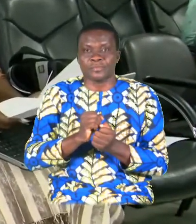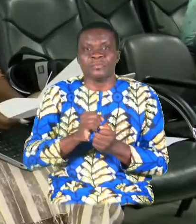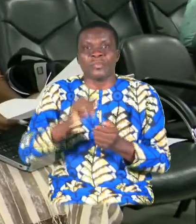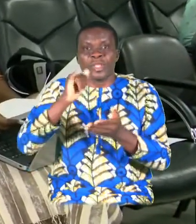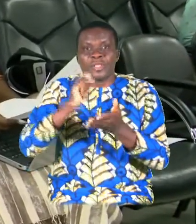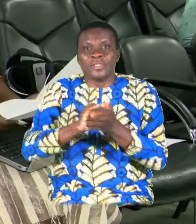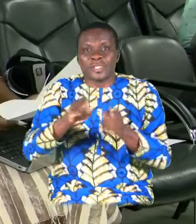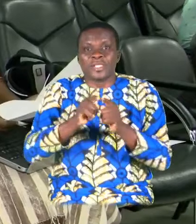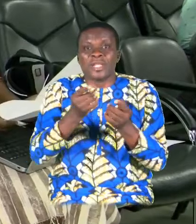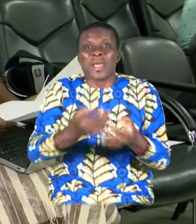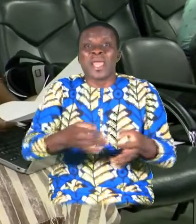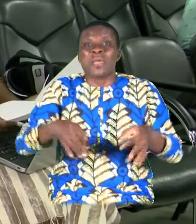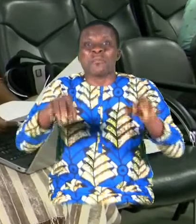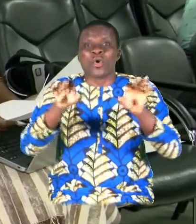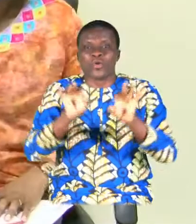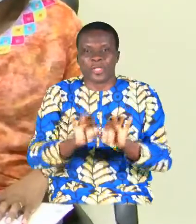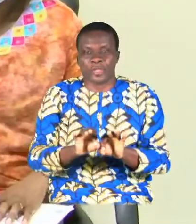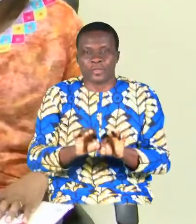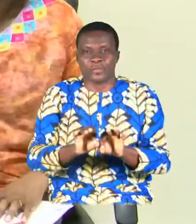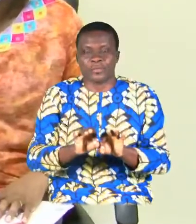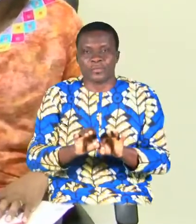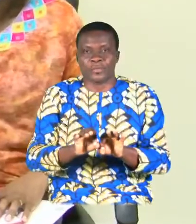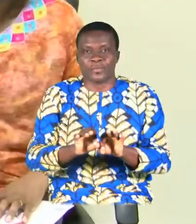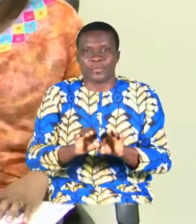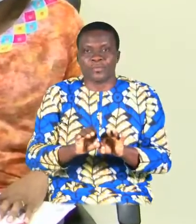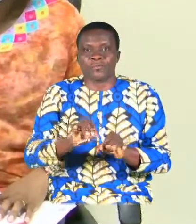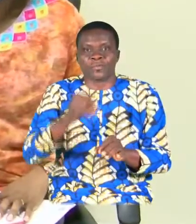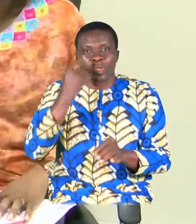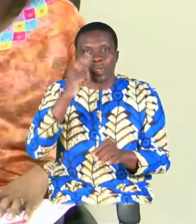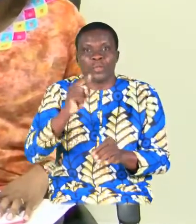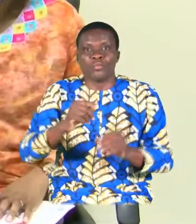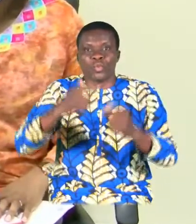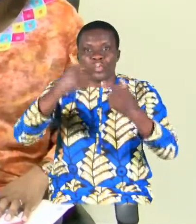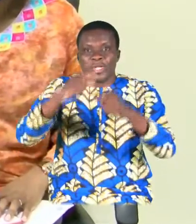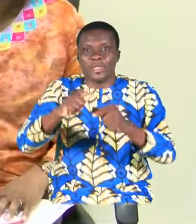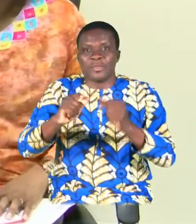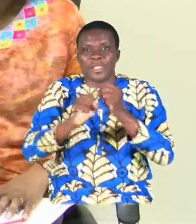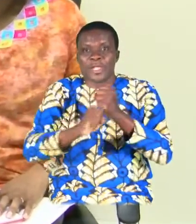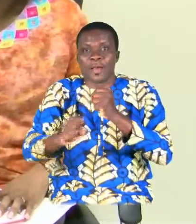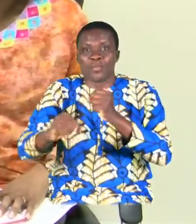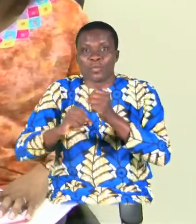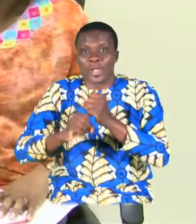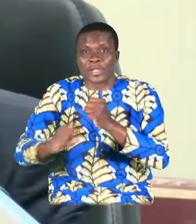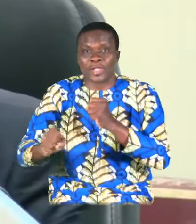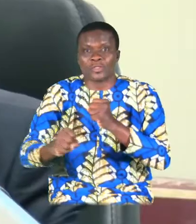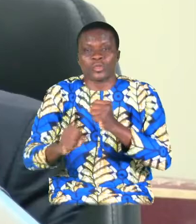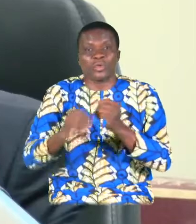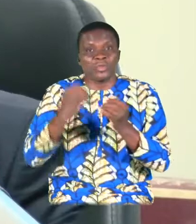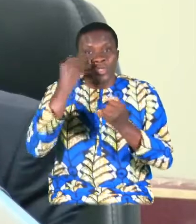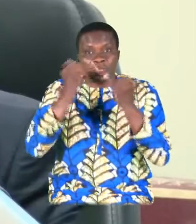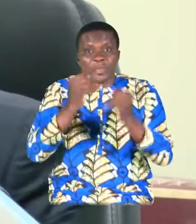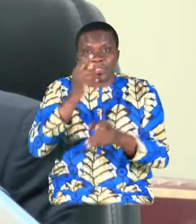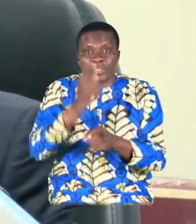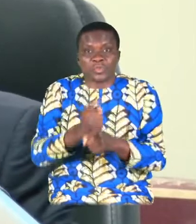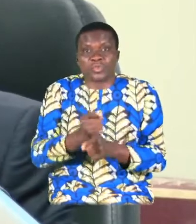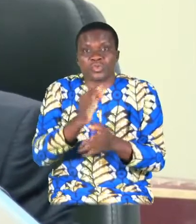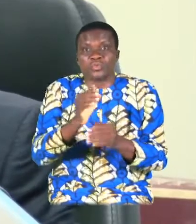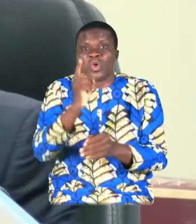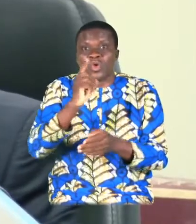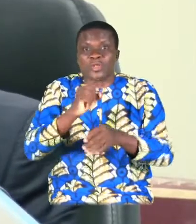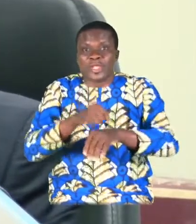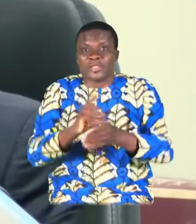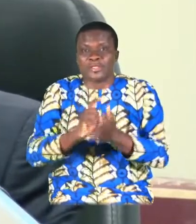C'est tellement important pour limiter la propagation. Imaginez juste, ne serait-ce qu'un